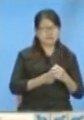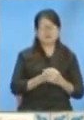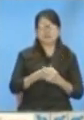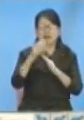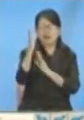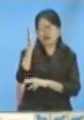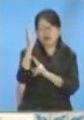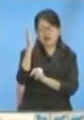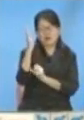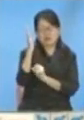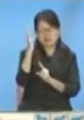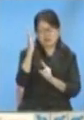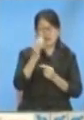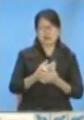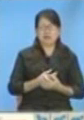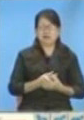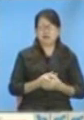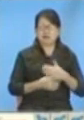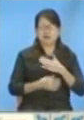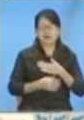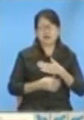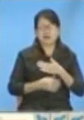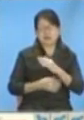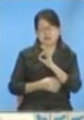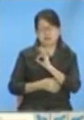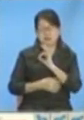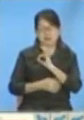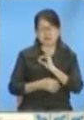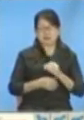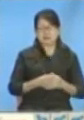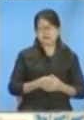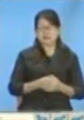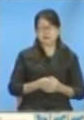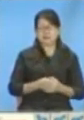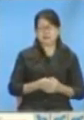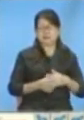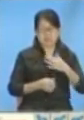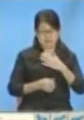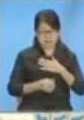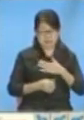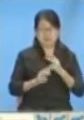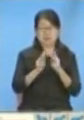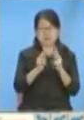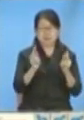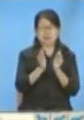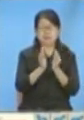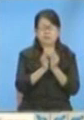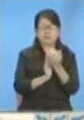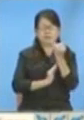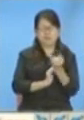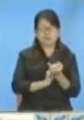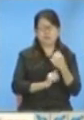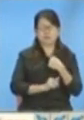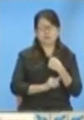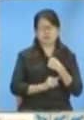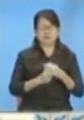ครศรีธรรมราชในฐานะสมาชิกรัฐสภาและผมก็เป็นกรรมธิการเสียงข้างน้อย